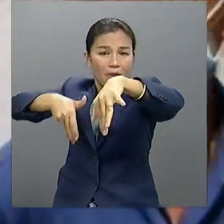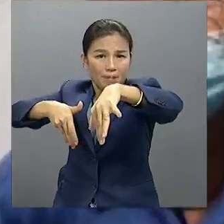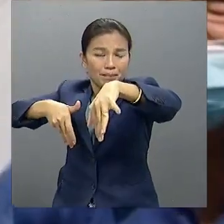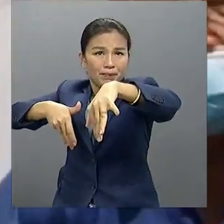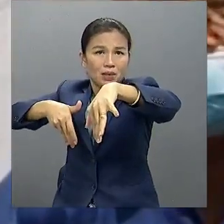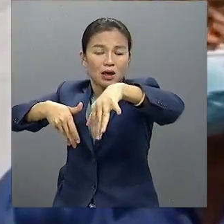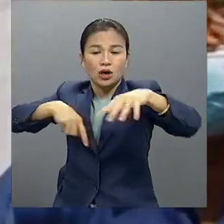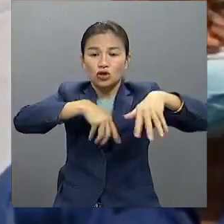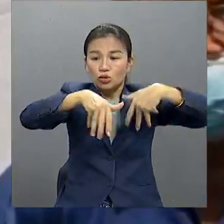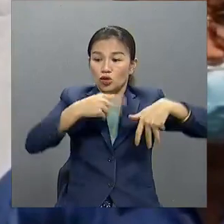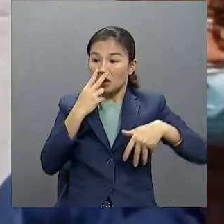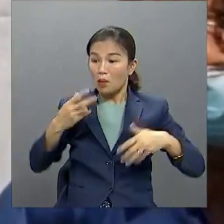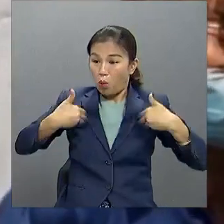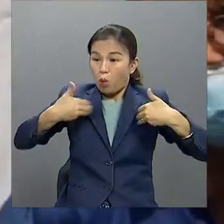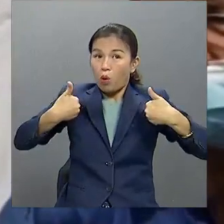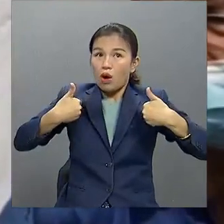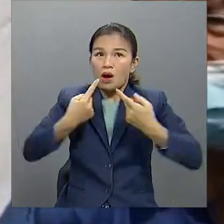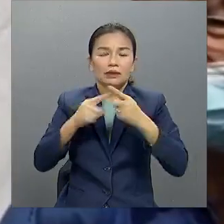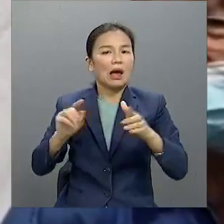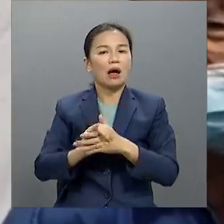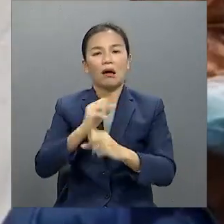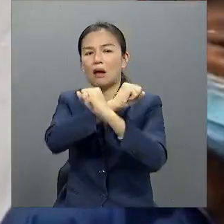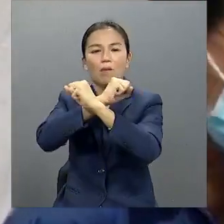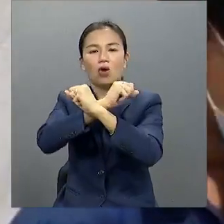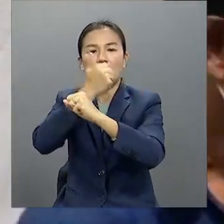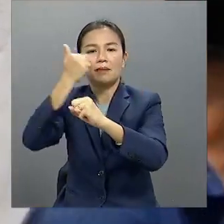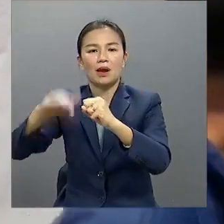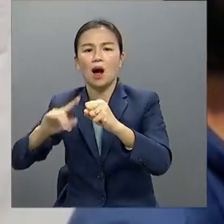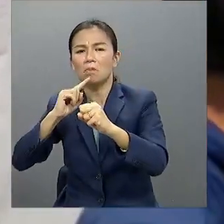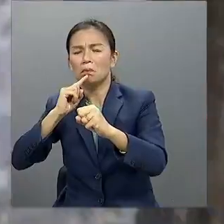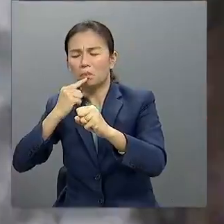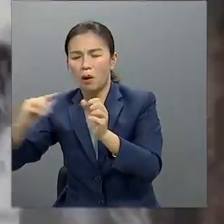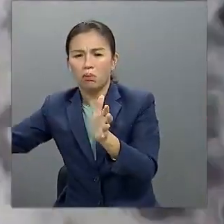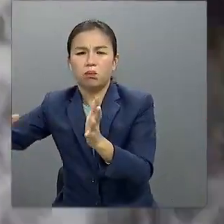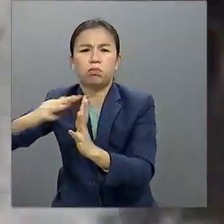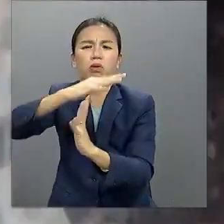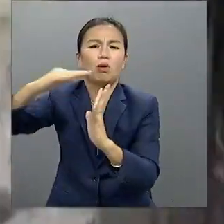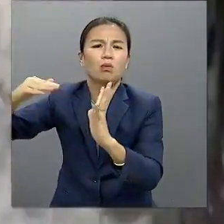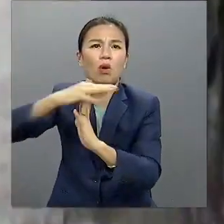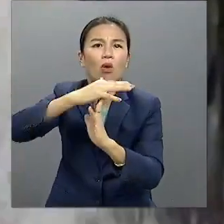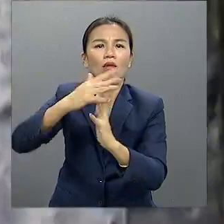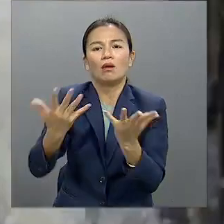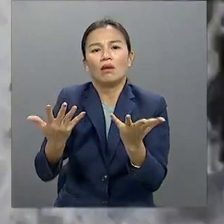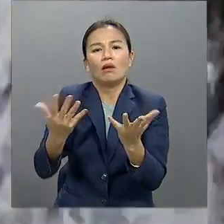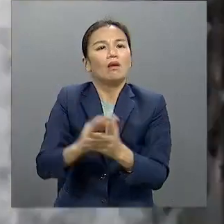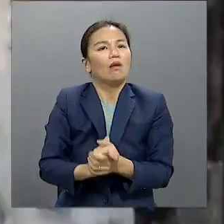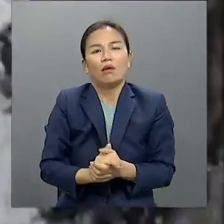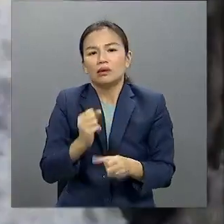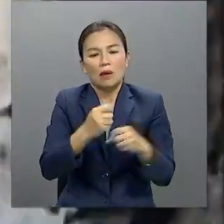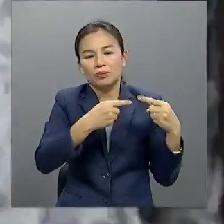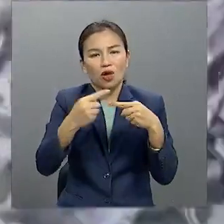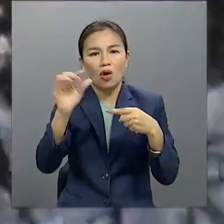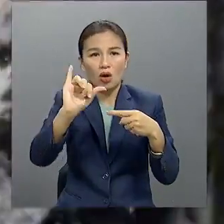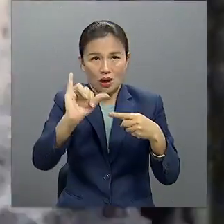จแล้วไม่สามารถที่จะเอาน้ำเค็มอยู่ได้มันก็ทะลักเข้าไปแล้วก็ยังไม่ดำเนินการต่อ นายปริญญาค